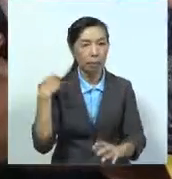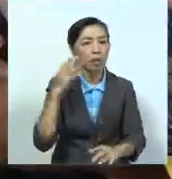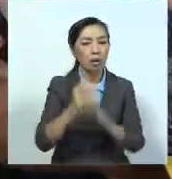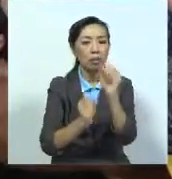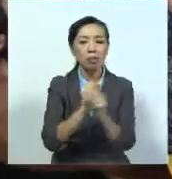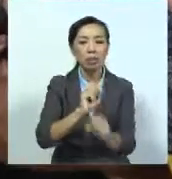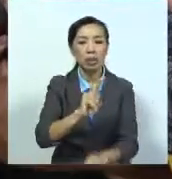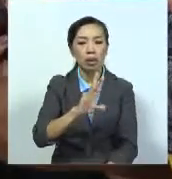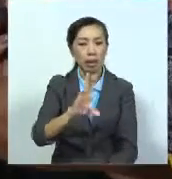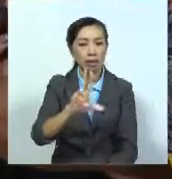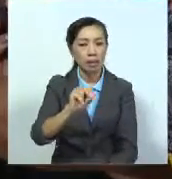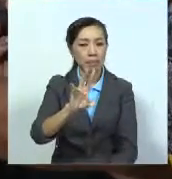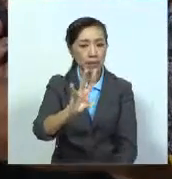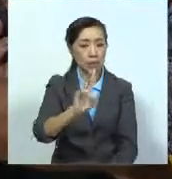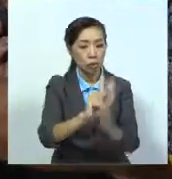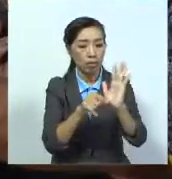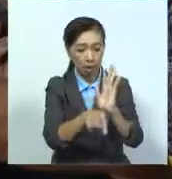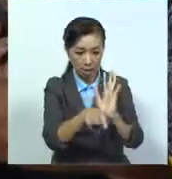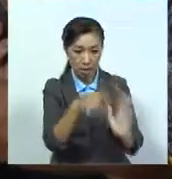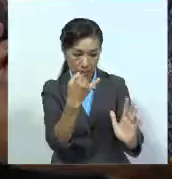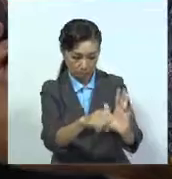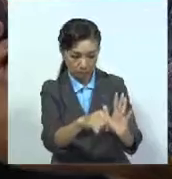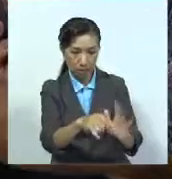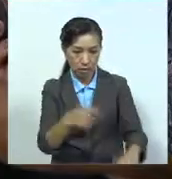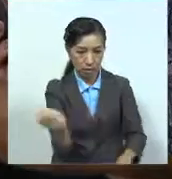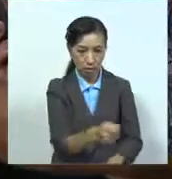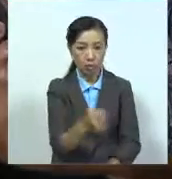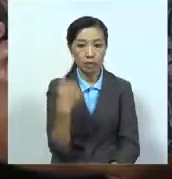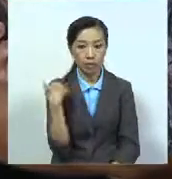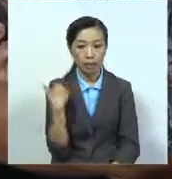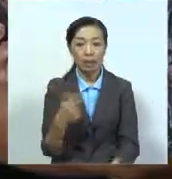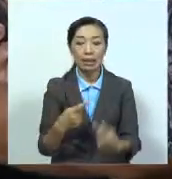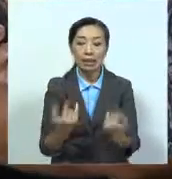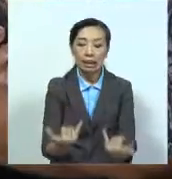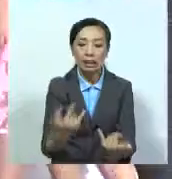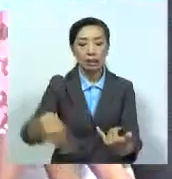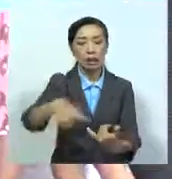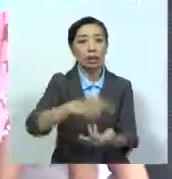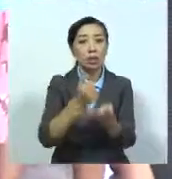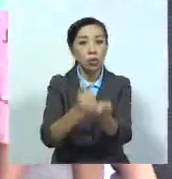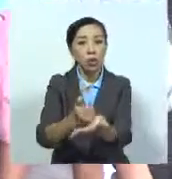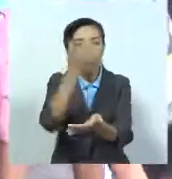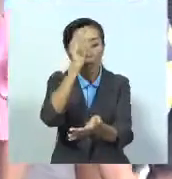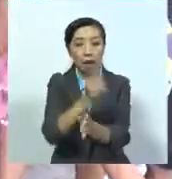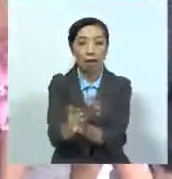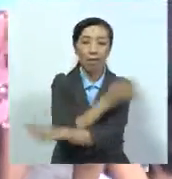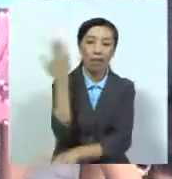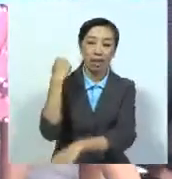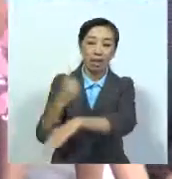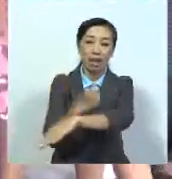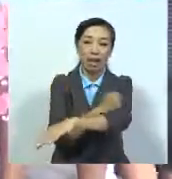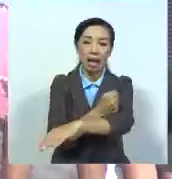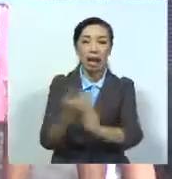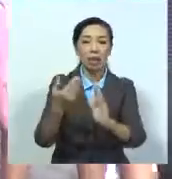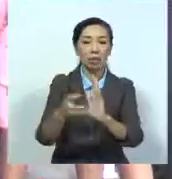ทธศักราช2537สำหรับการช่วยเหลือในครั้งนี้นะคะก็มีขึ้นหลังจากที่มีลูกเรือที่อยู่ในจังหวัดบุรีรัมย์ค่ะ